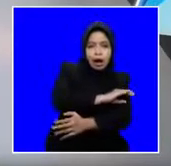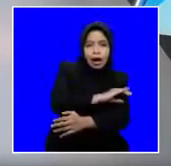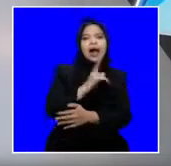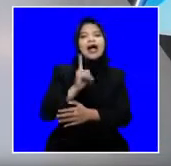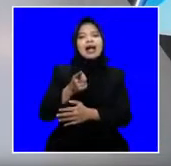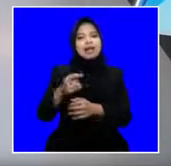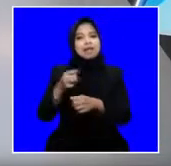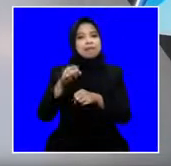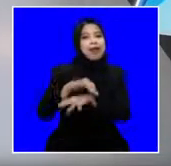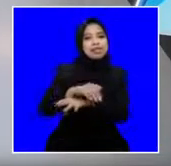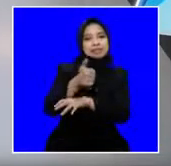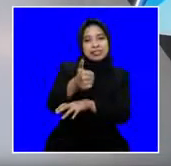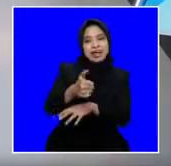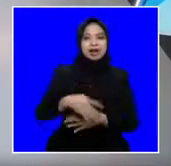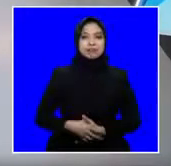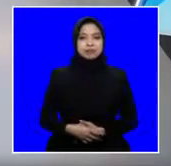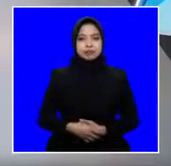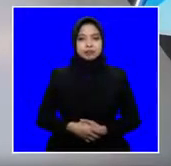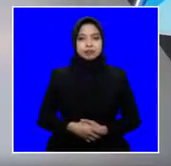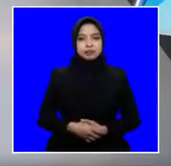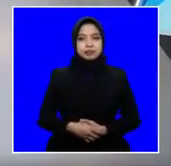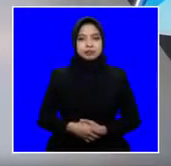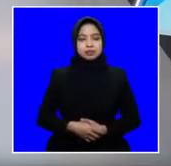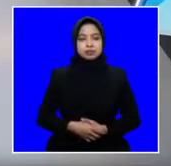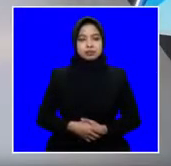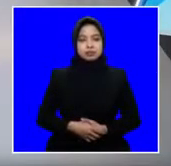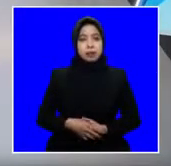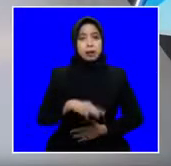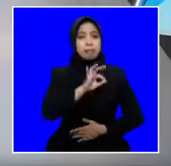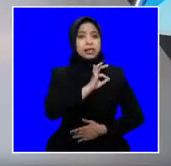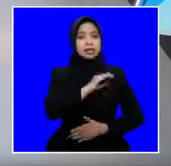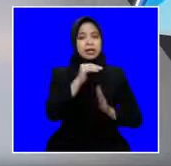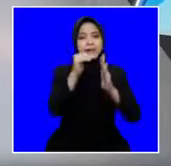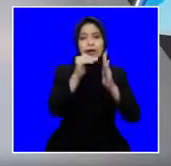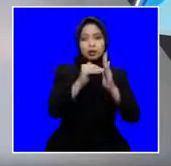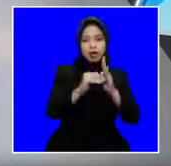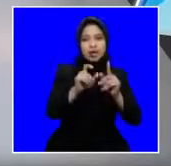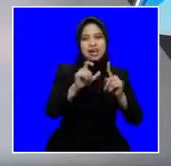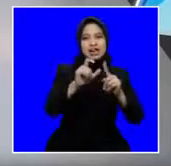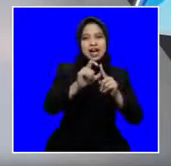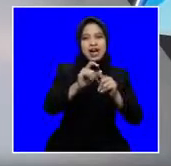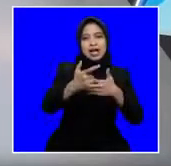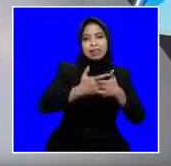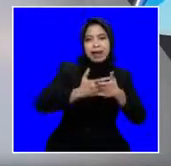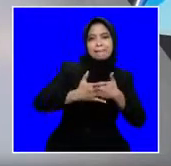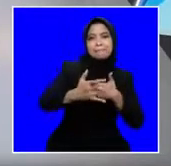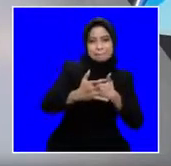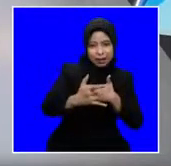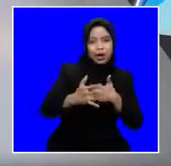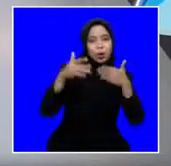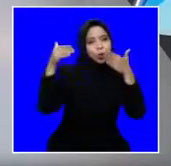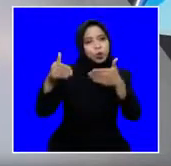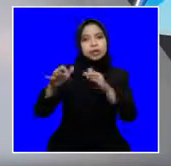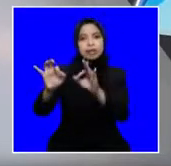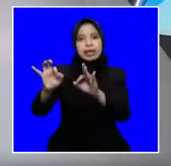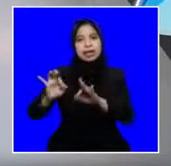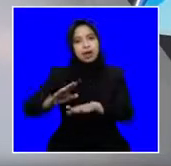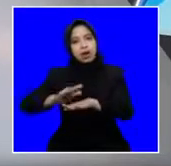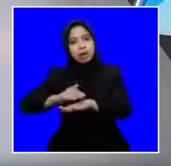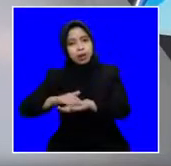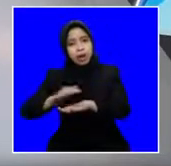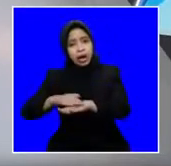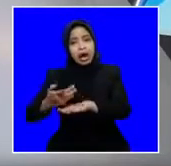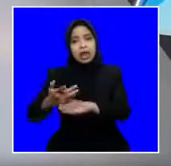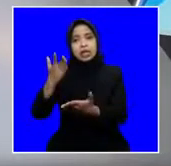dan praktis. Nah, dalam peraturan Presiden tentang dana abadi investasi pemerintah di bidang pendidikan yang